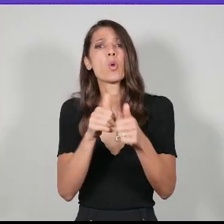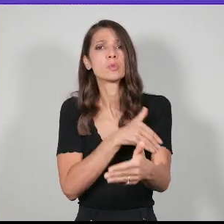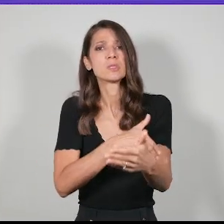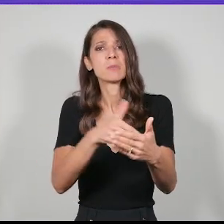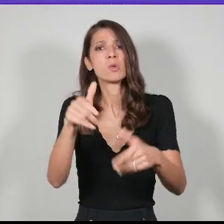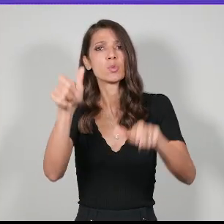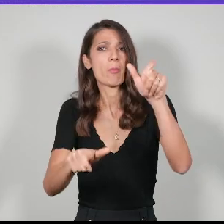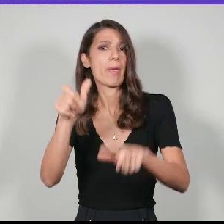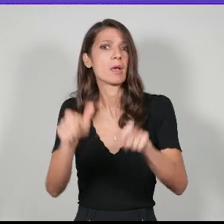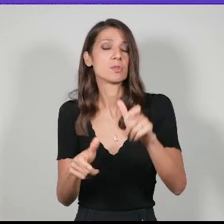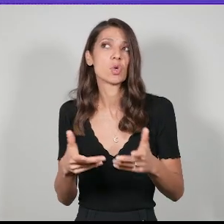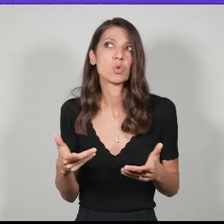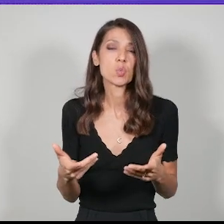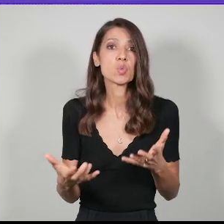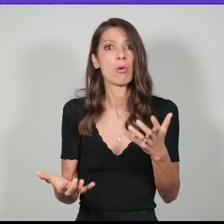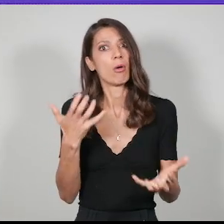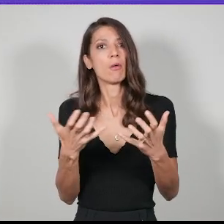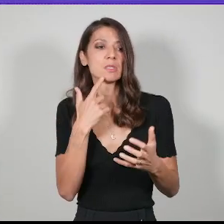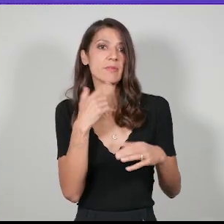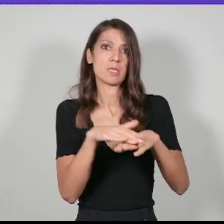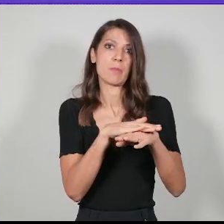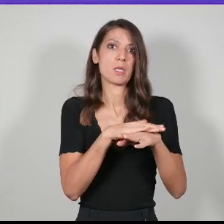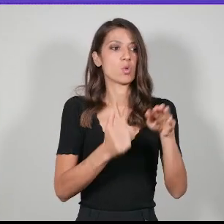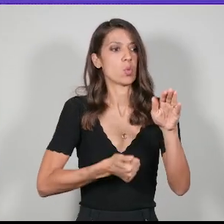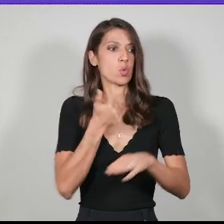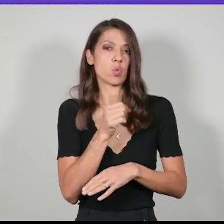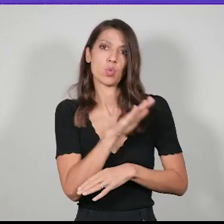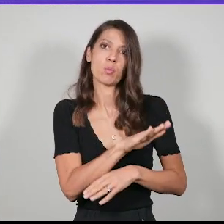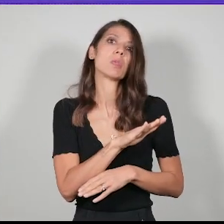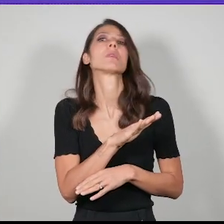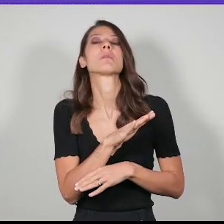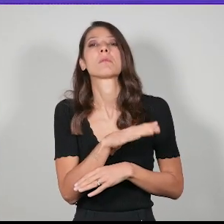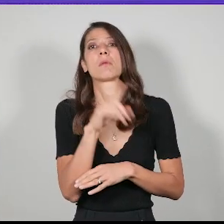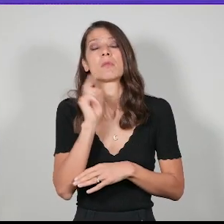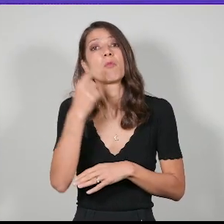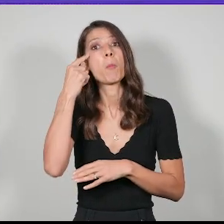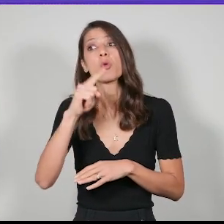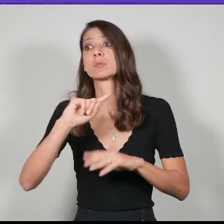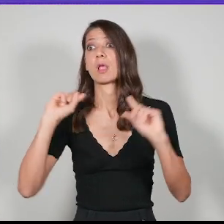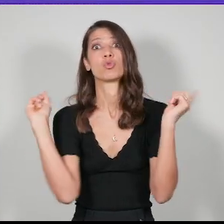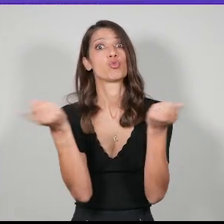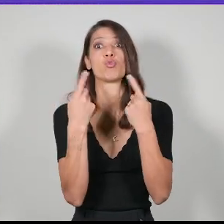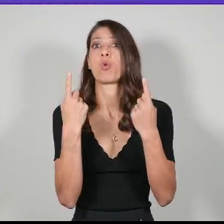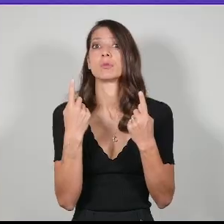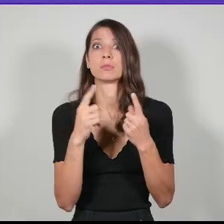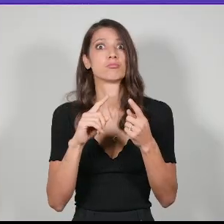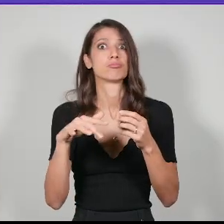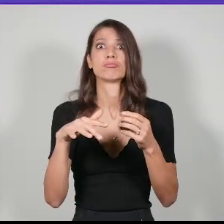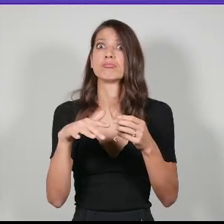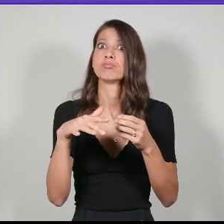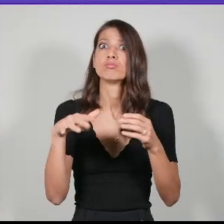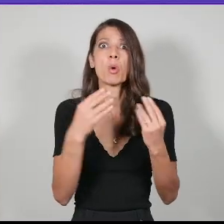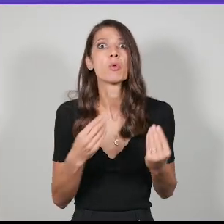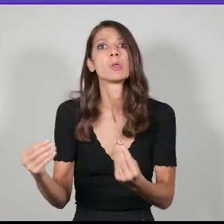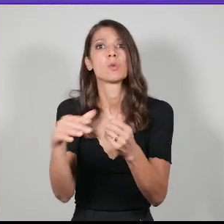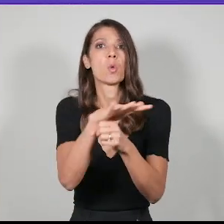pense que c'est un signal fort qui indique que les politiques de l'autonomie, c'est les politiques de l'ensemble de la population, en fait. Donc je pense que de ce point de vue-là,